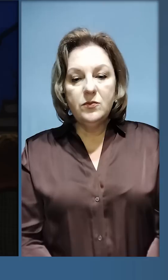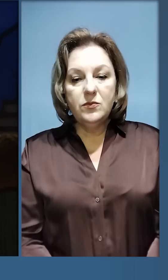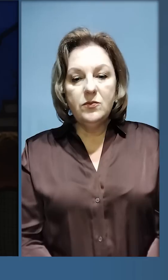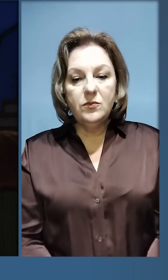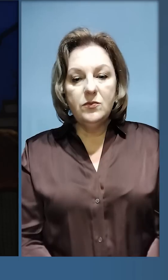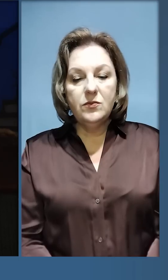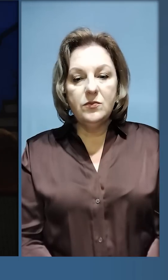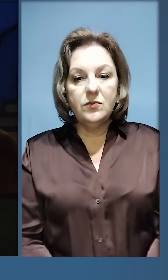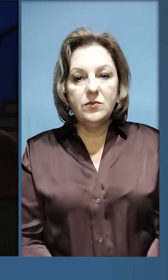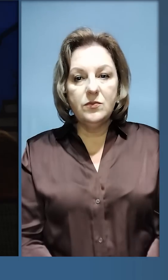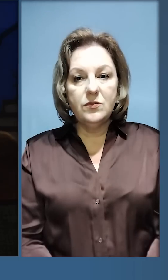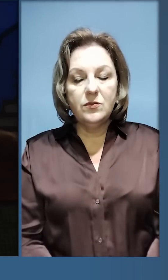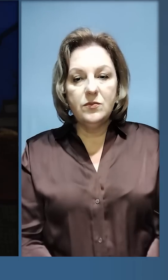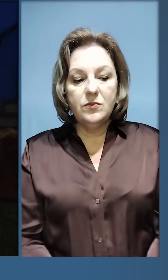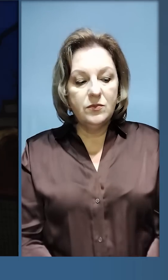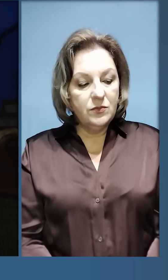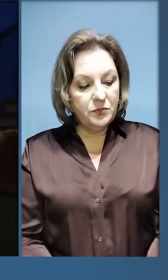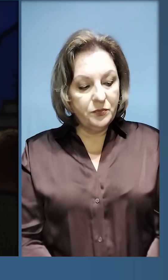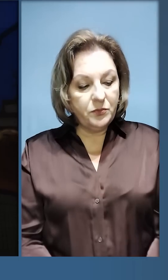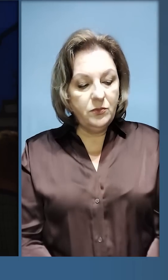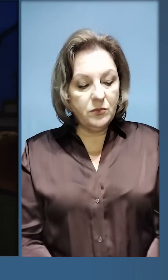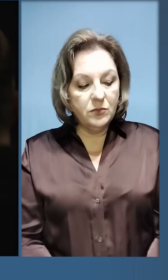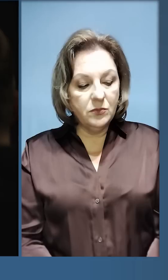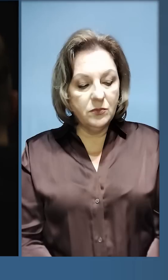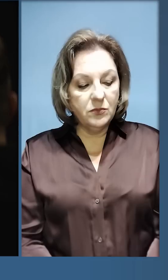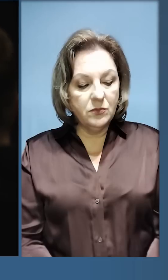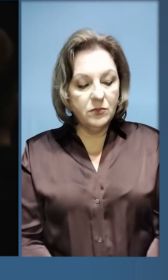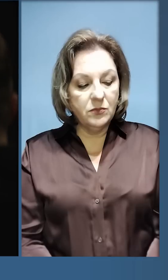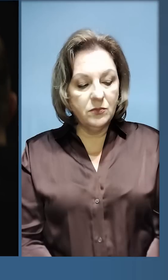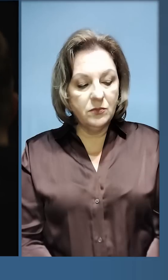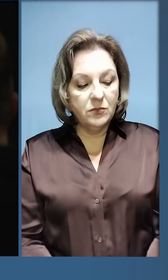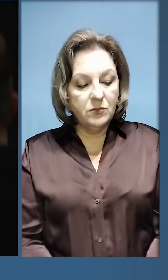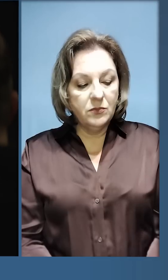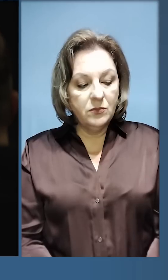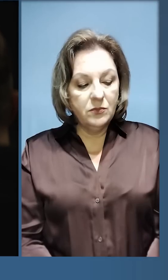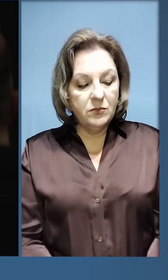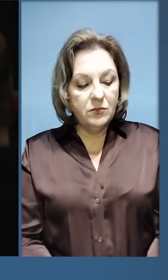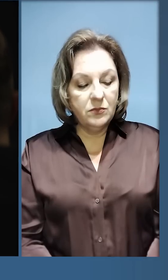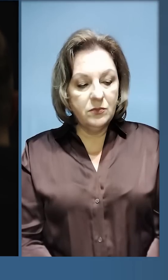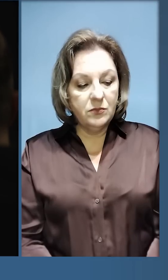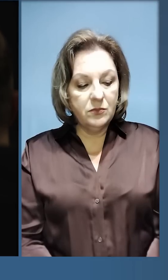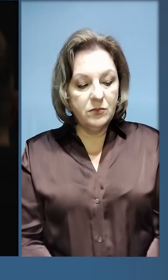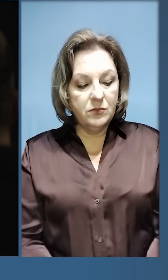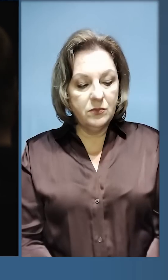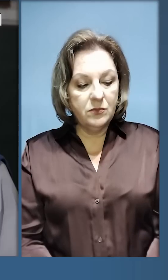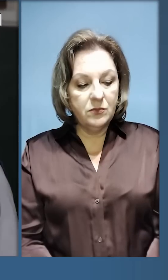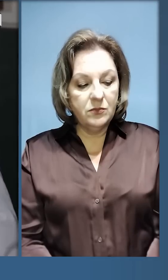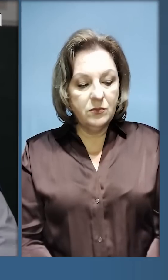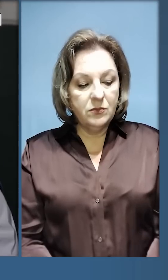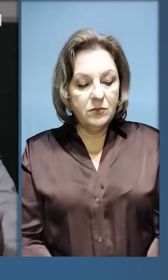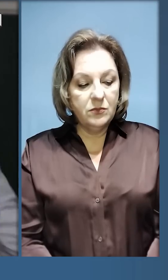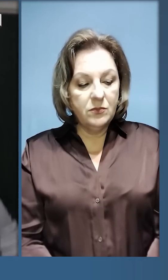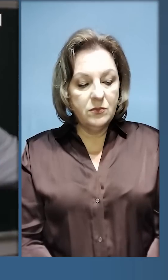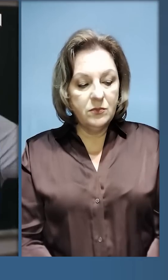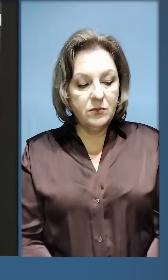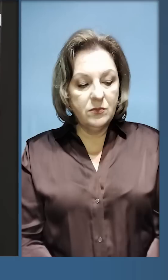This is an oft-told story. You're on television. You have a successful television show. You play a guy who is a teacher. You're